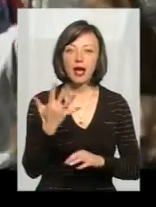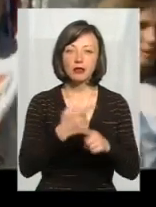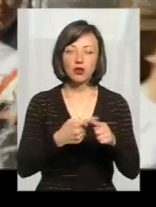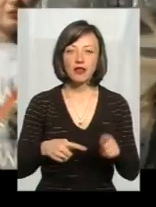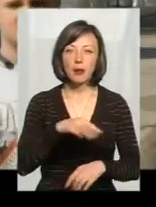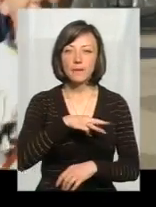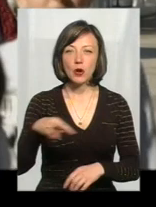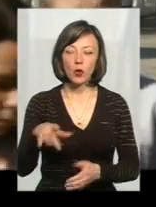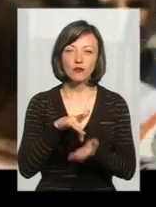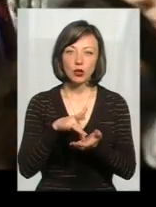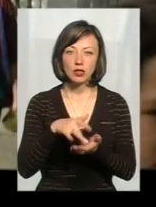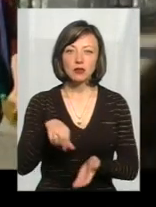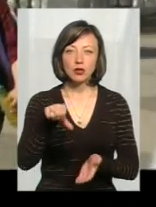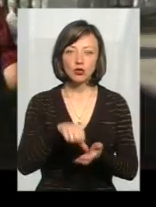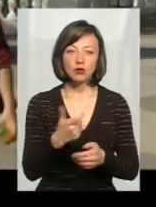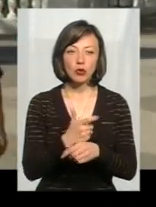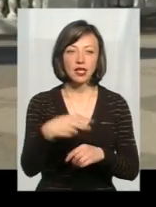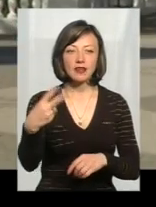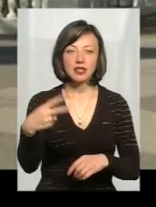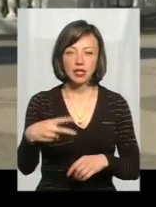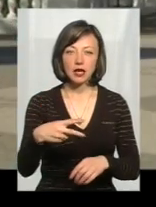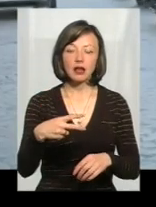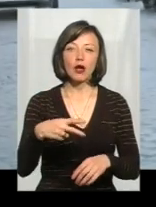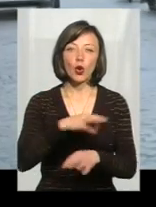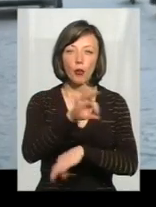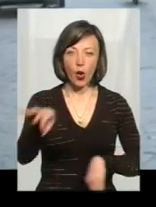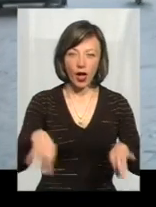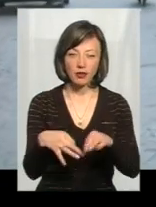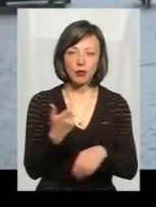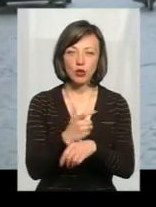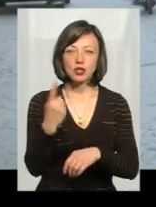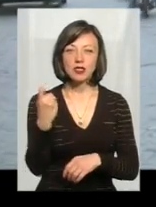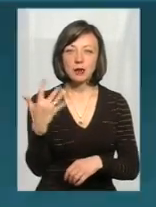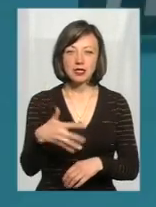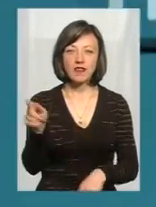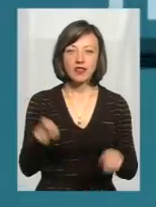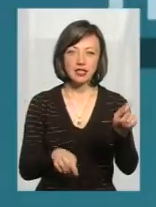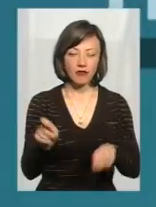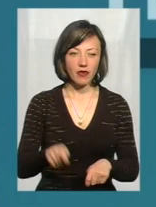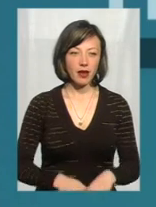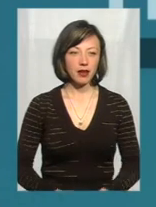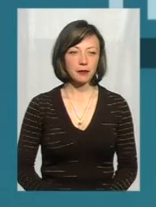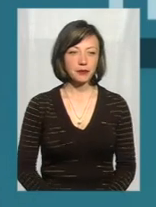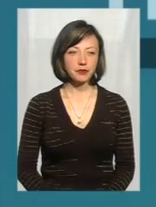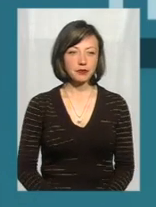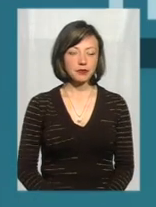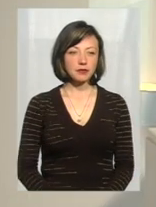мільйонів туристів, які взяли участь у понад 20 туристичних проєктах та понад 150 фестивалях.